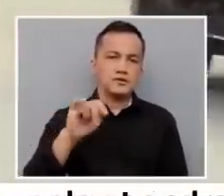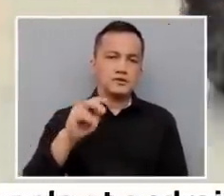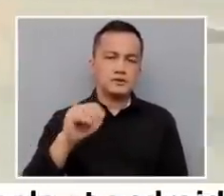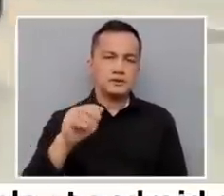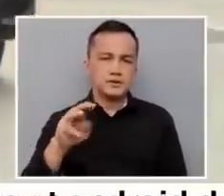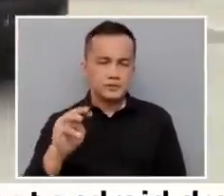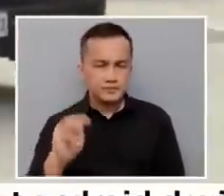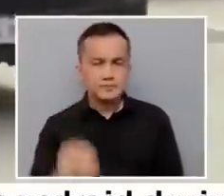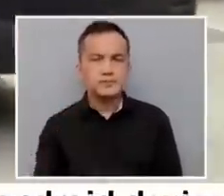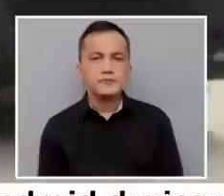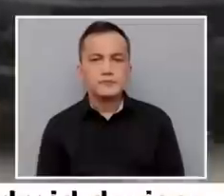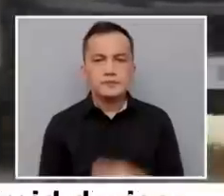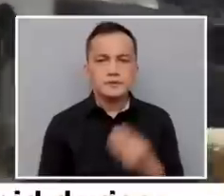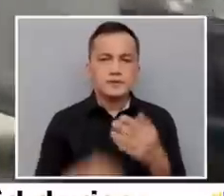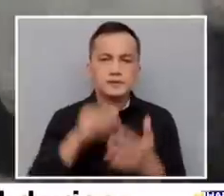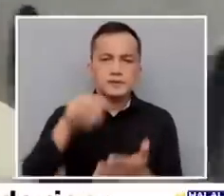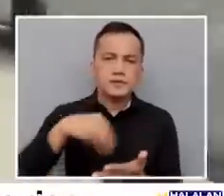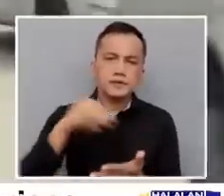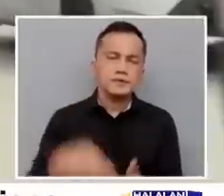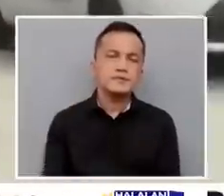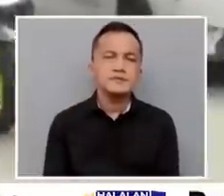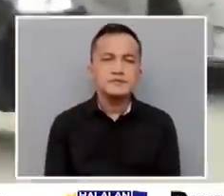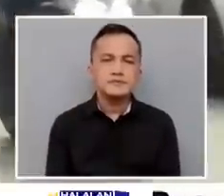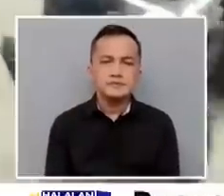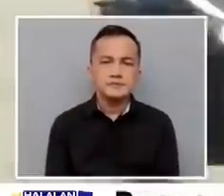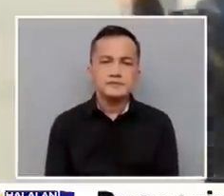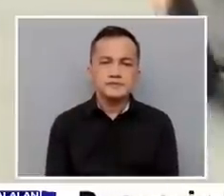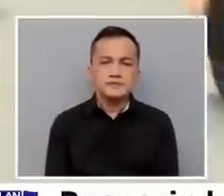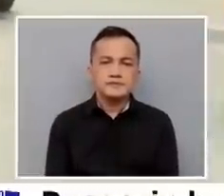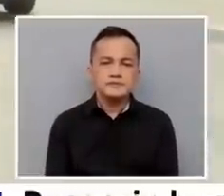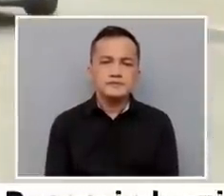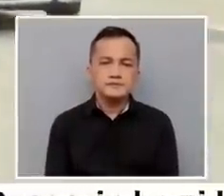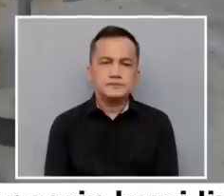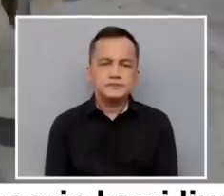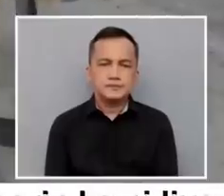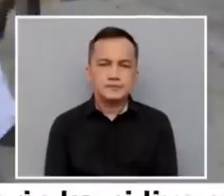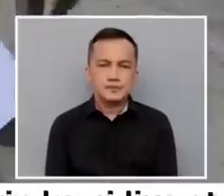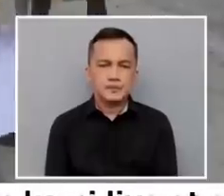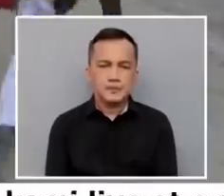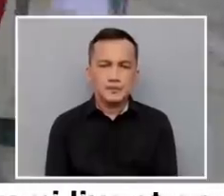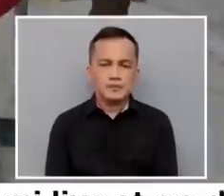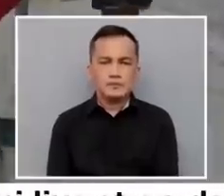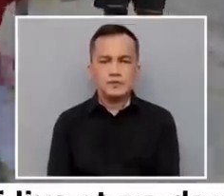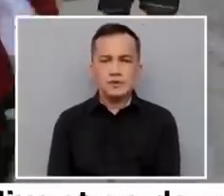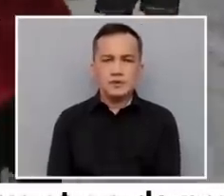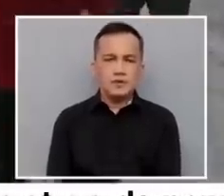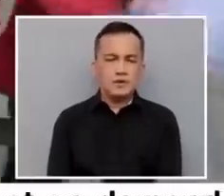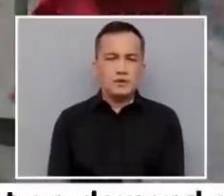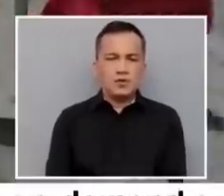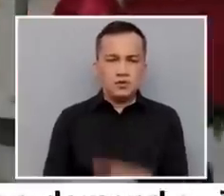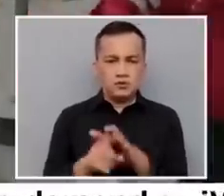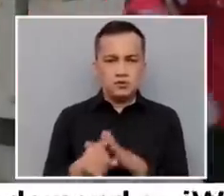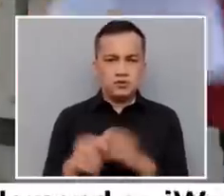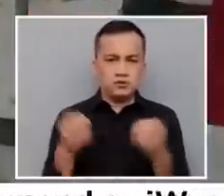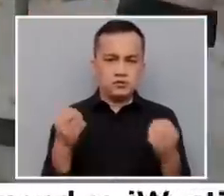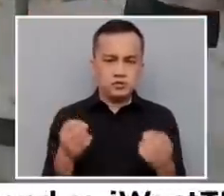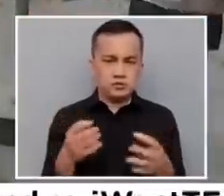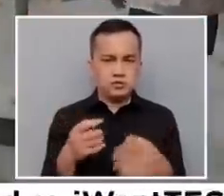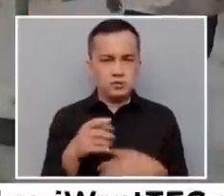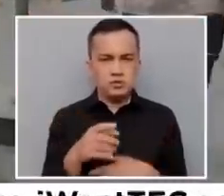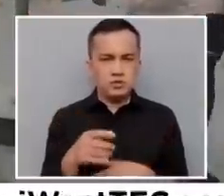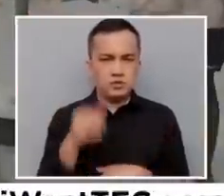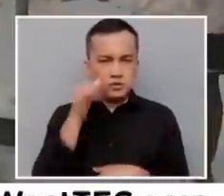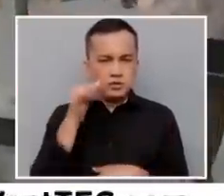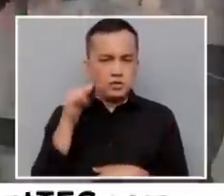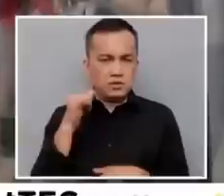sa Mandaluyong City. Ayan, unti-unti dumadami. Actually, kagabi pa po dumadami. Kabay, kagabi pa yan eh. Kagabi dumadami